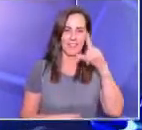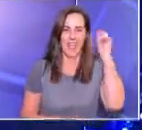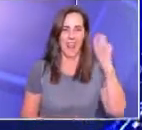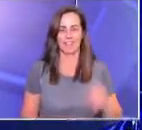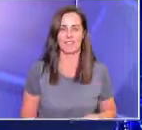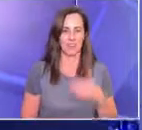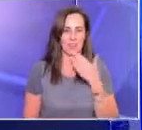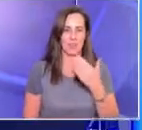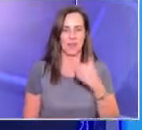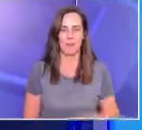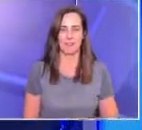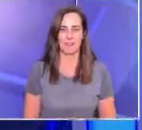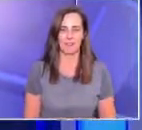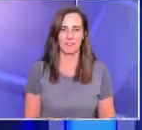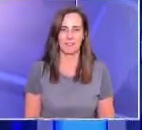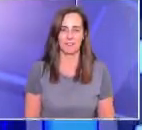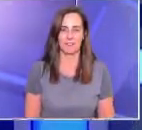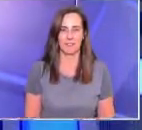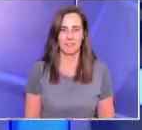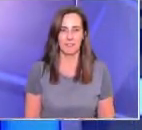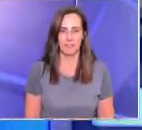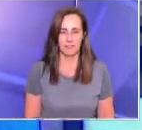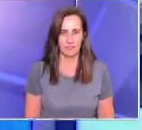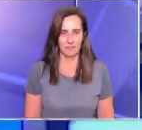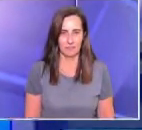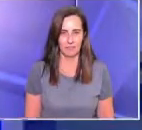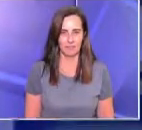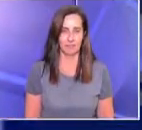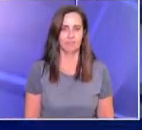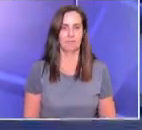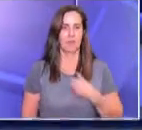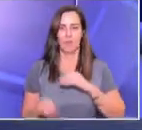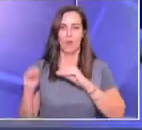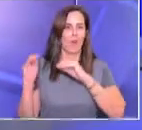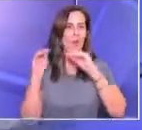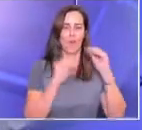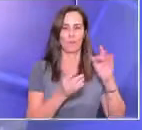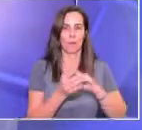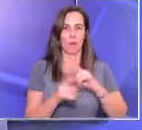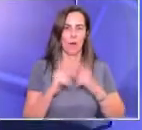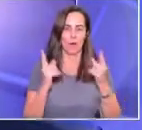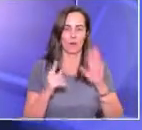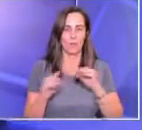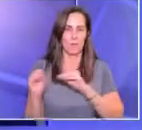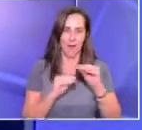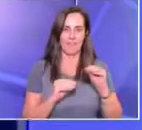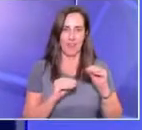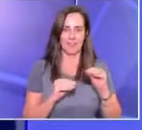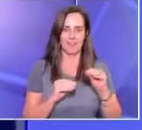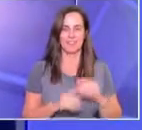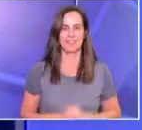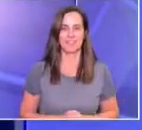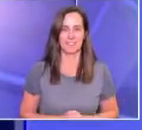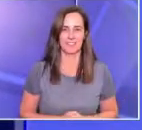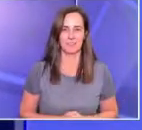אביב. תודה רבה שיהיה בהצלחה. אתה רגע עוד רגע נשאר איתם. אנחנו עוברים מחוץ לבועה. אנחנו ממש עוברים מחוץ לבועה. יש לנו איזה מעברון, ואנחנו נעבור